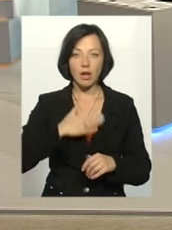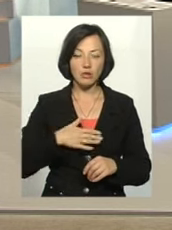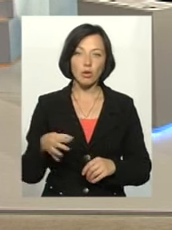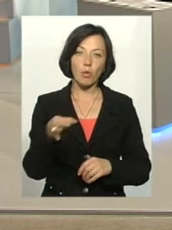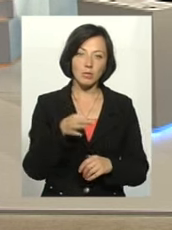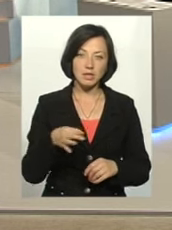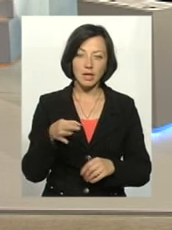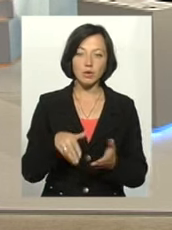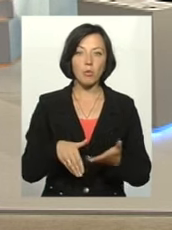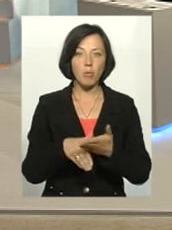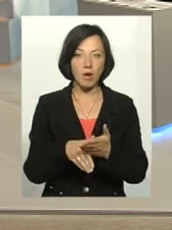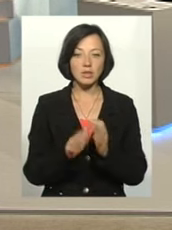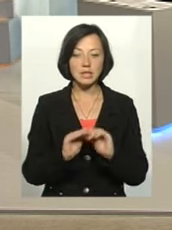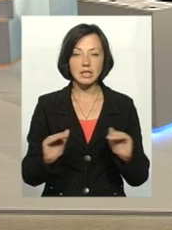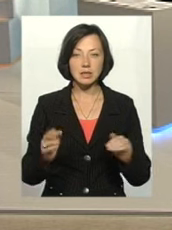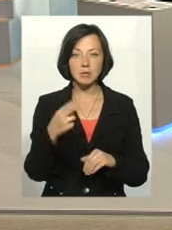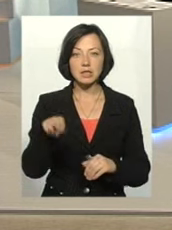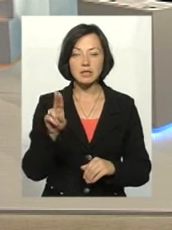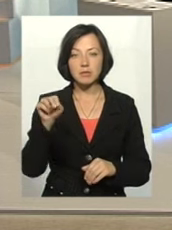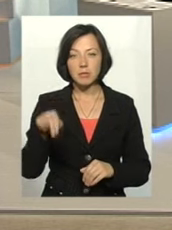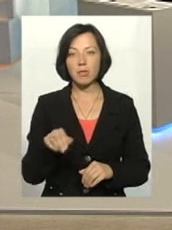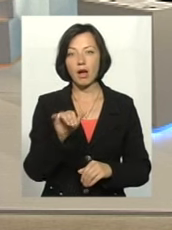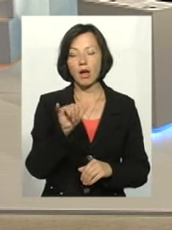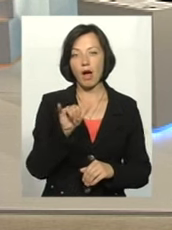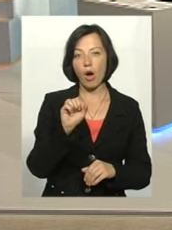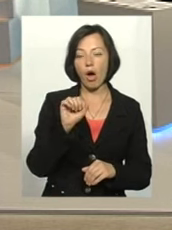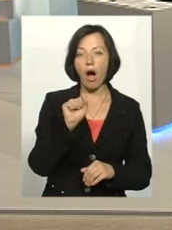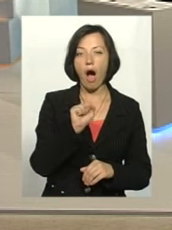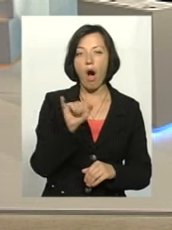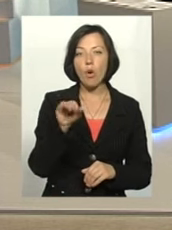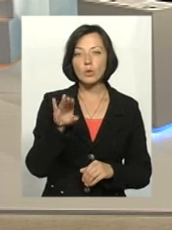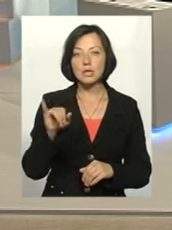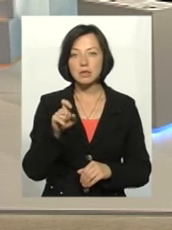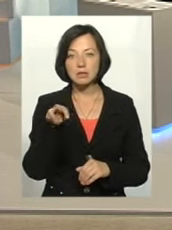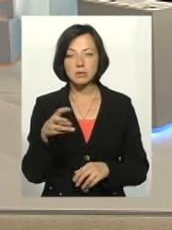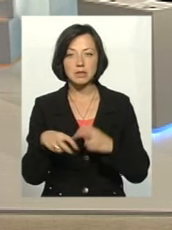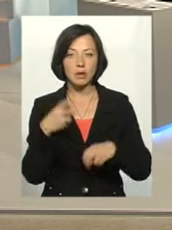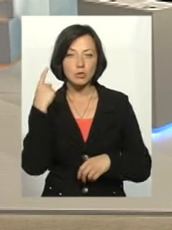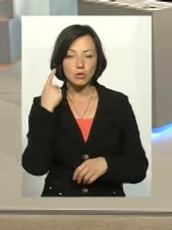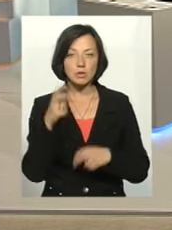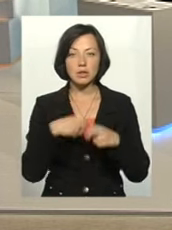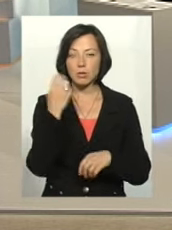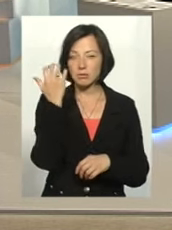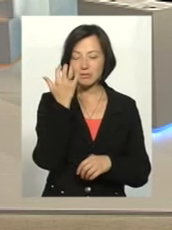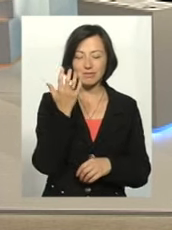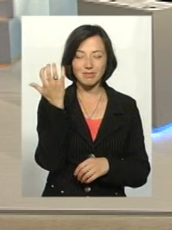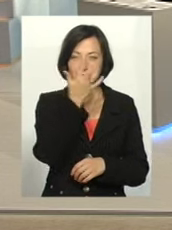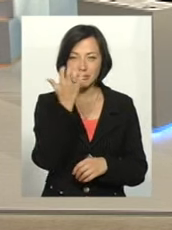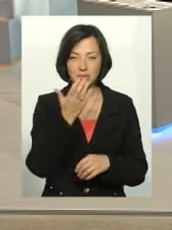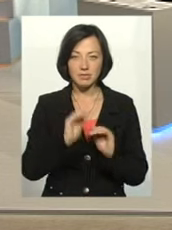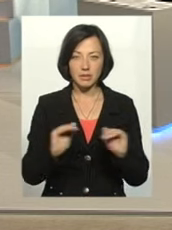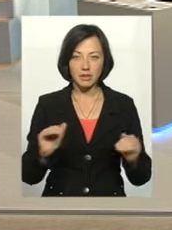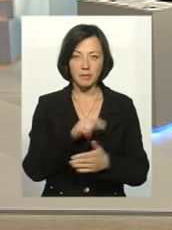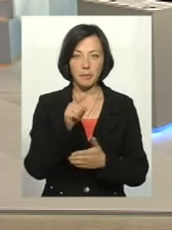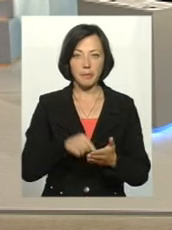області, допомагаючи дітям з ДЦП, дітям аутистам, дітям слабочуючим, дітям слабозорим? Ну,